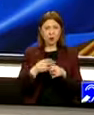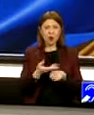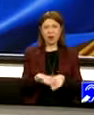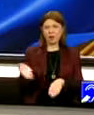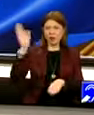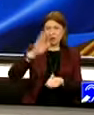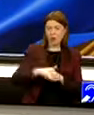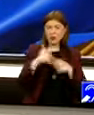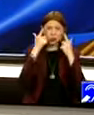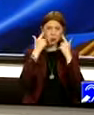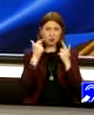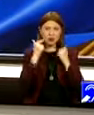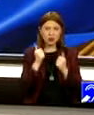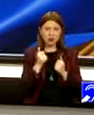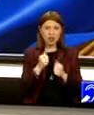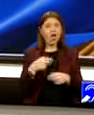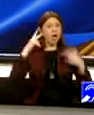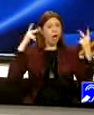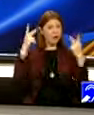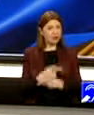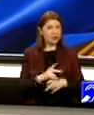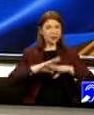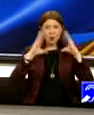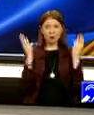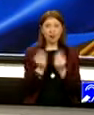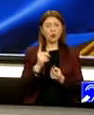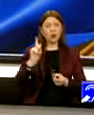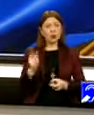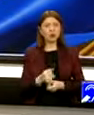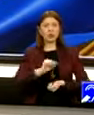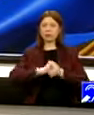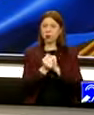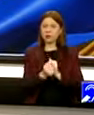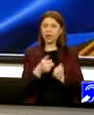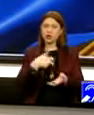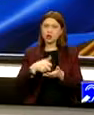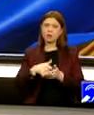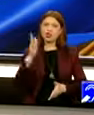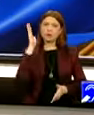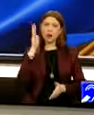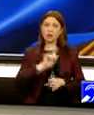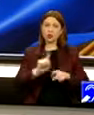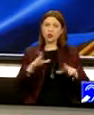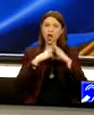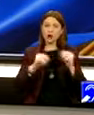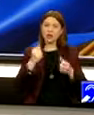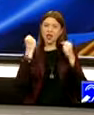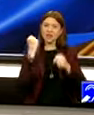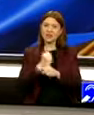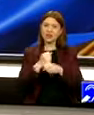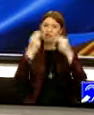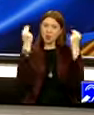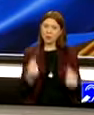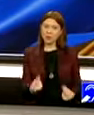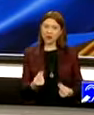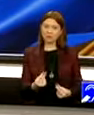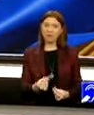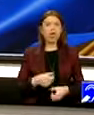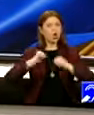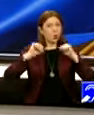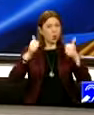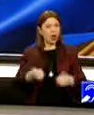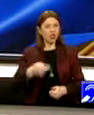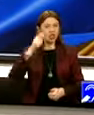lacrimi și îndoială. Însă am înțeles că numai împreună putem răzbate mai departe și numai așa țara se va face bine. Cu demnitate, curaj